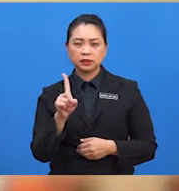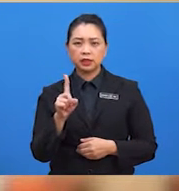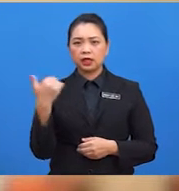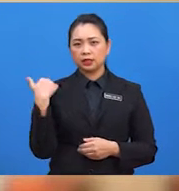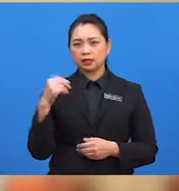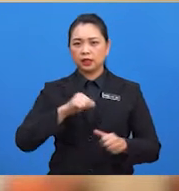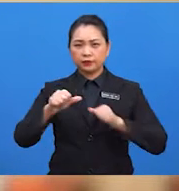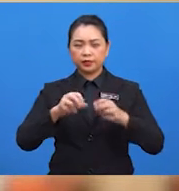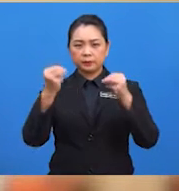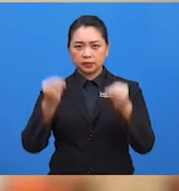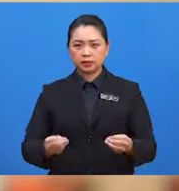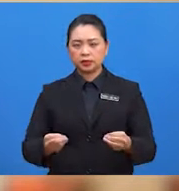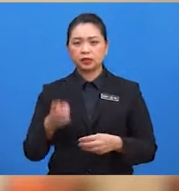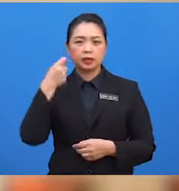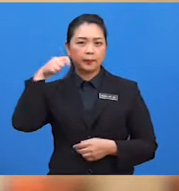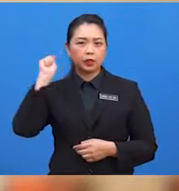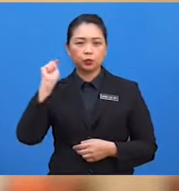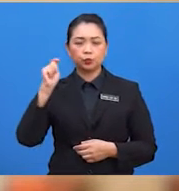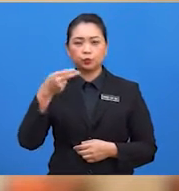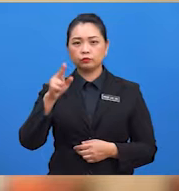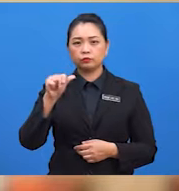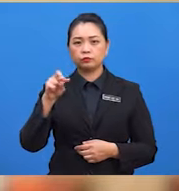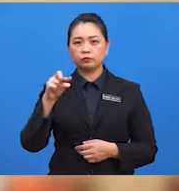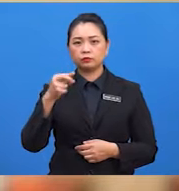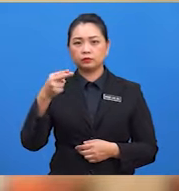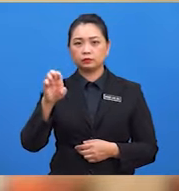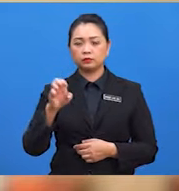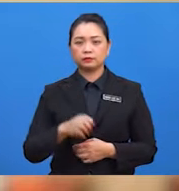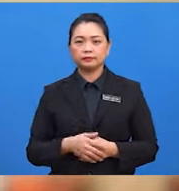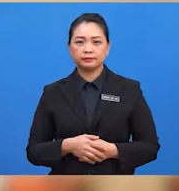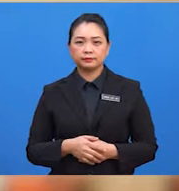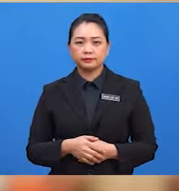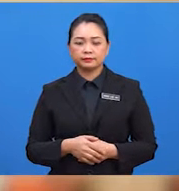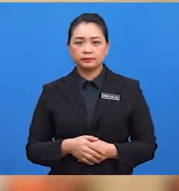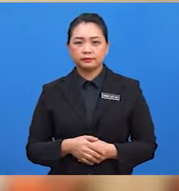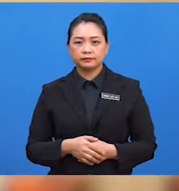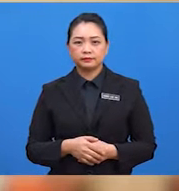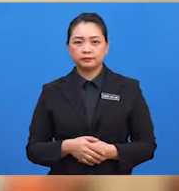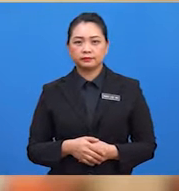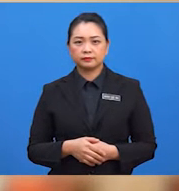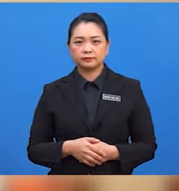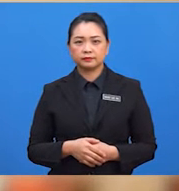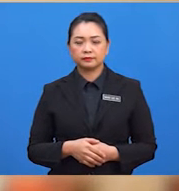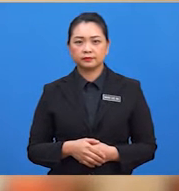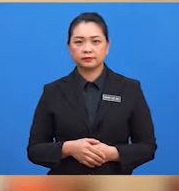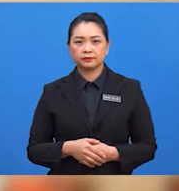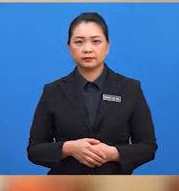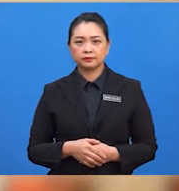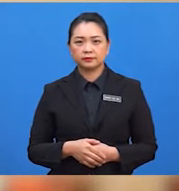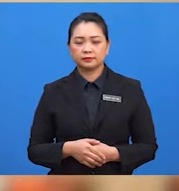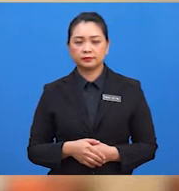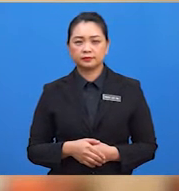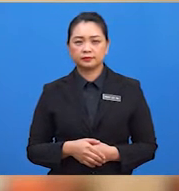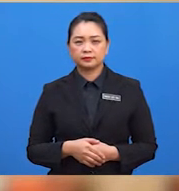antara aktiviti masyarakat tamadun Huanghe? A. Membuat tembikar dan membina kapal. B. Membuat kertas dan